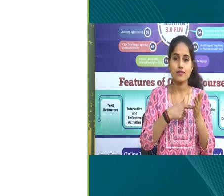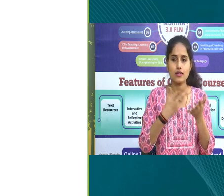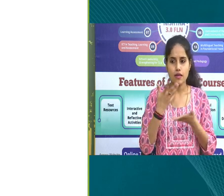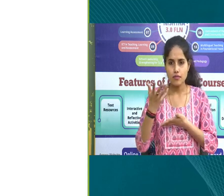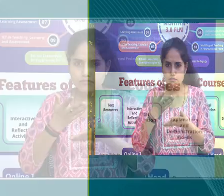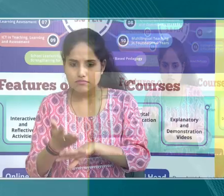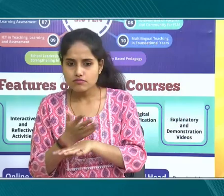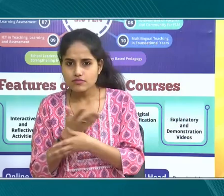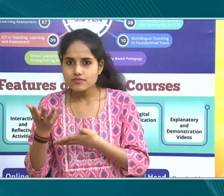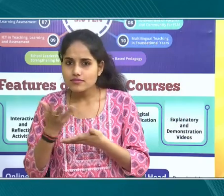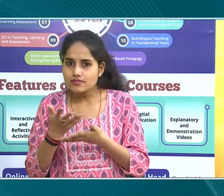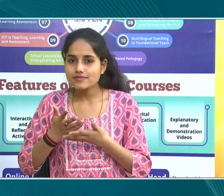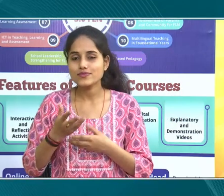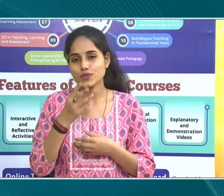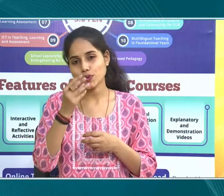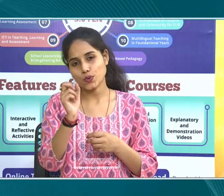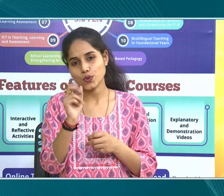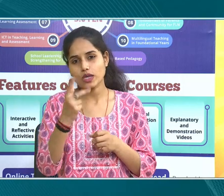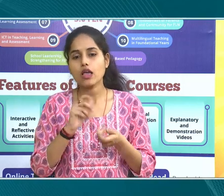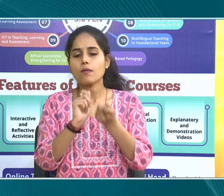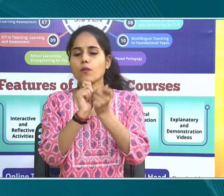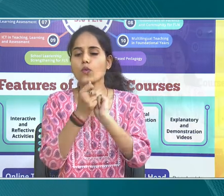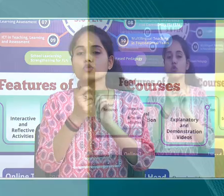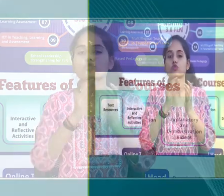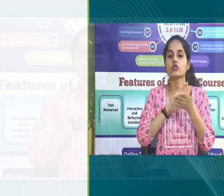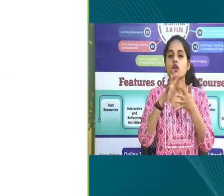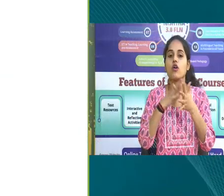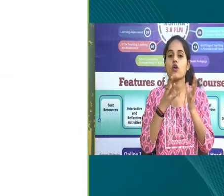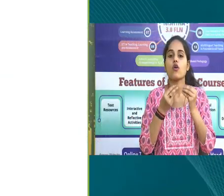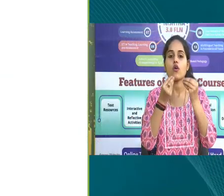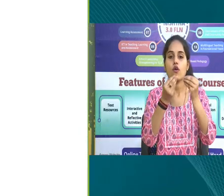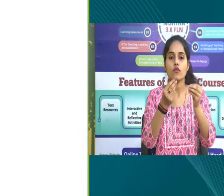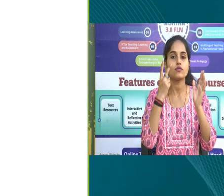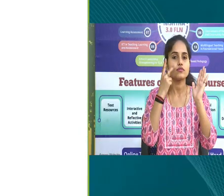किए हैं चलिए मोडिफाइड होमवर्क देखते हैं